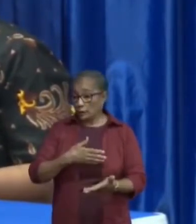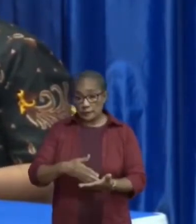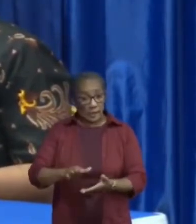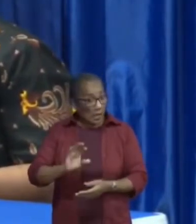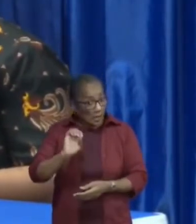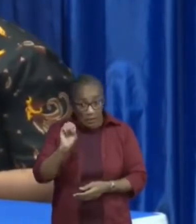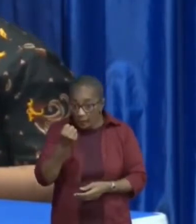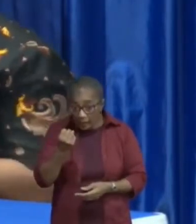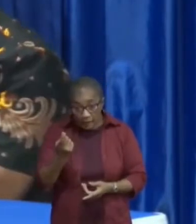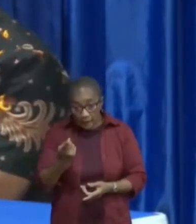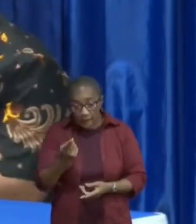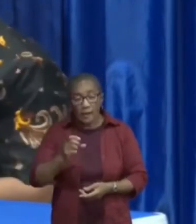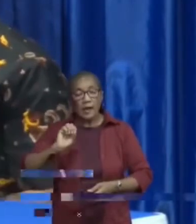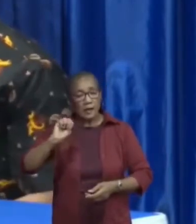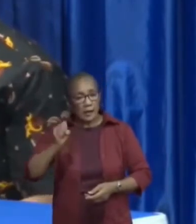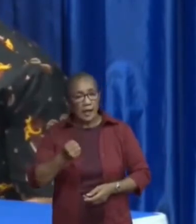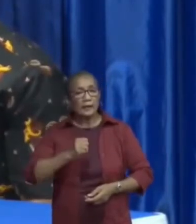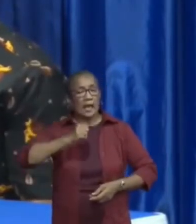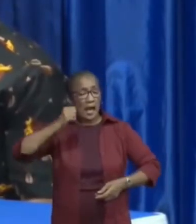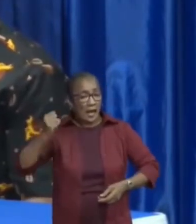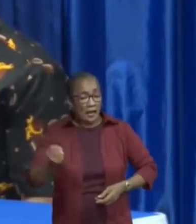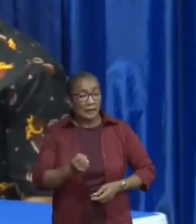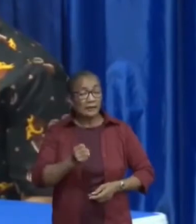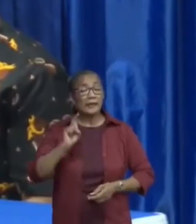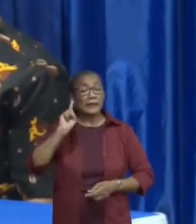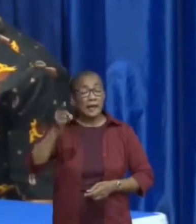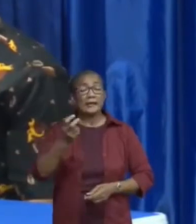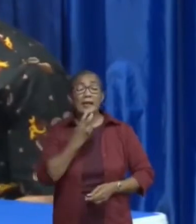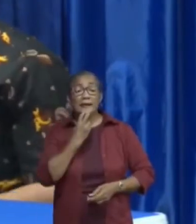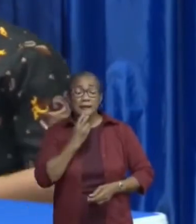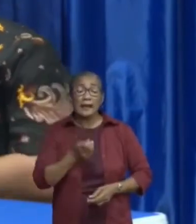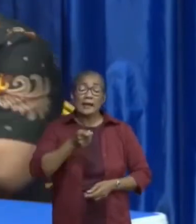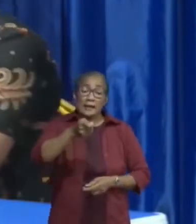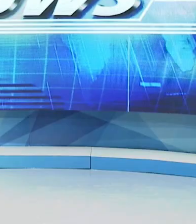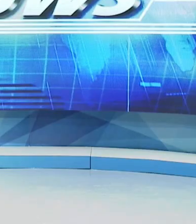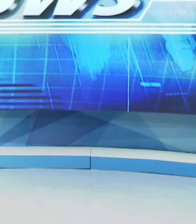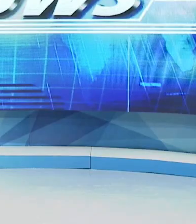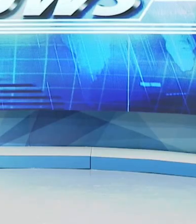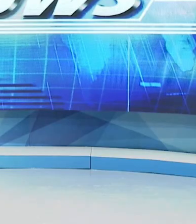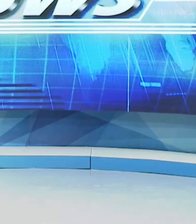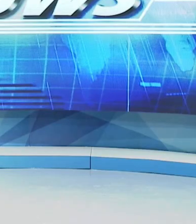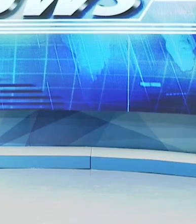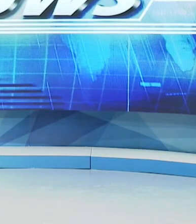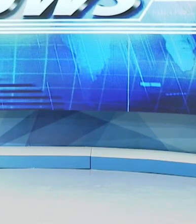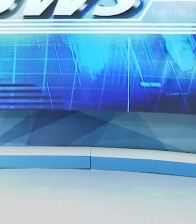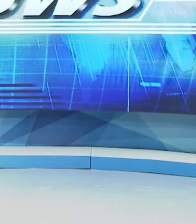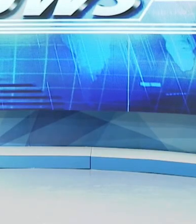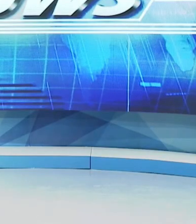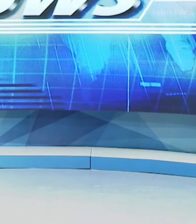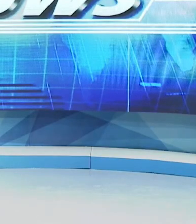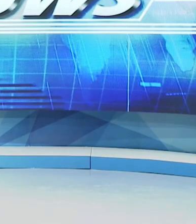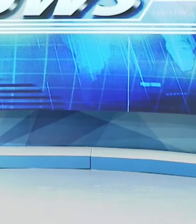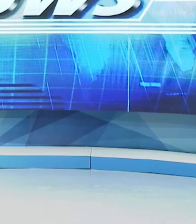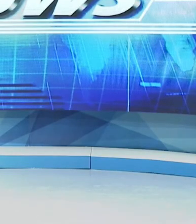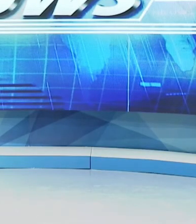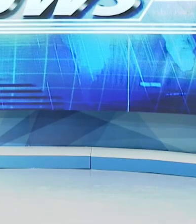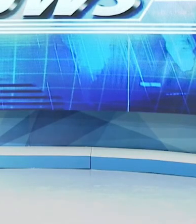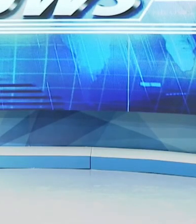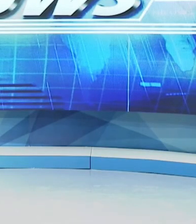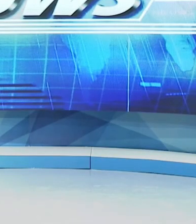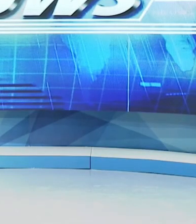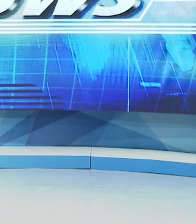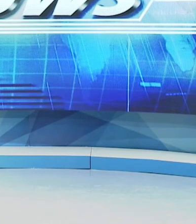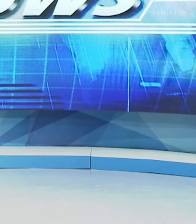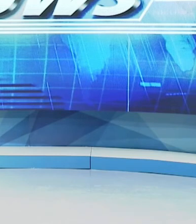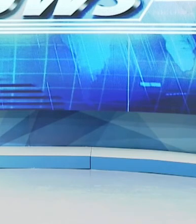dan kan men altijd een klacht gaan indienen bij de arbeidsinspectie. Rowan Noregio, onderdirecteur arbeidsmarkt